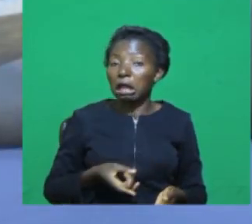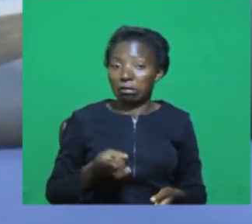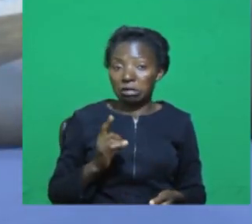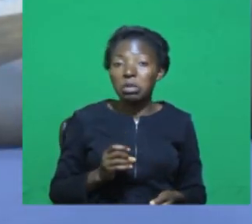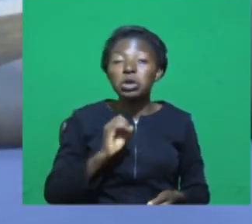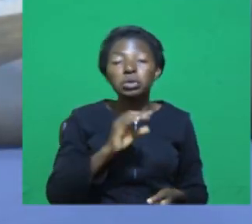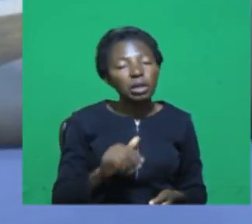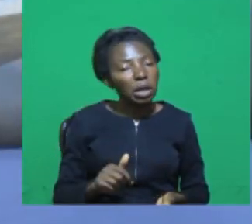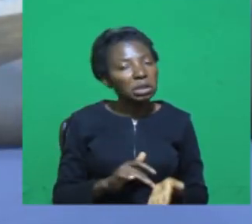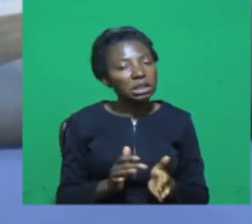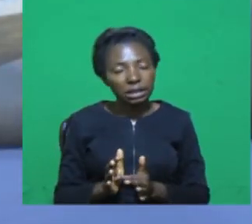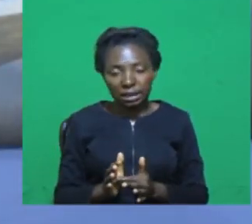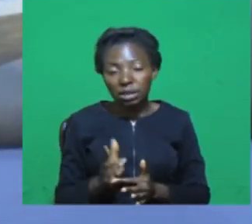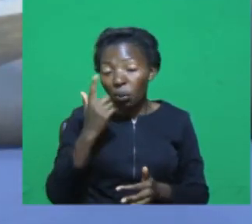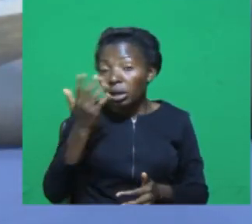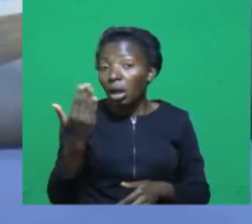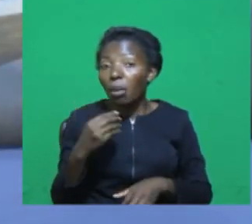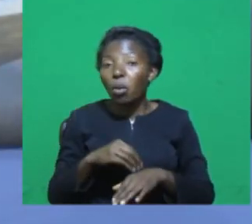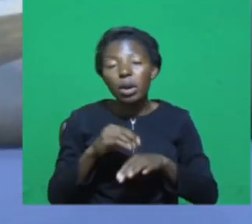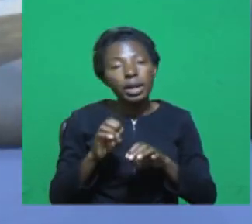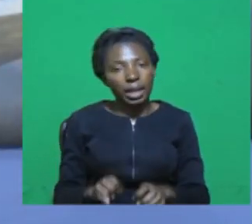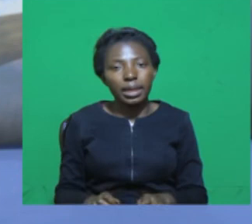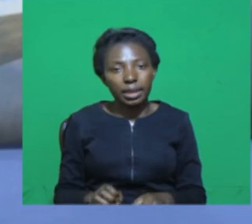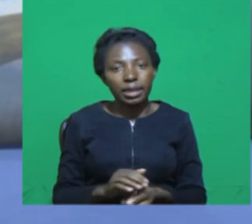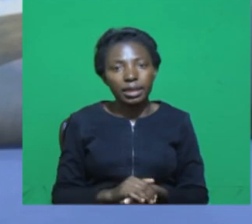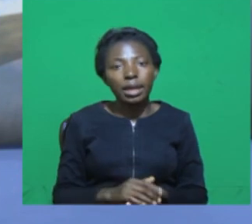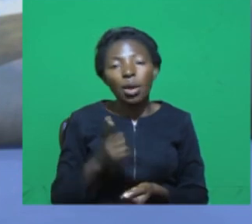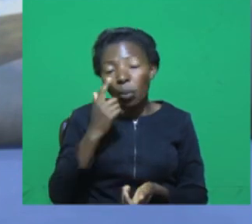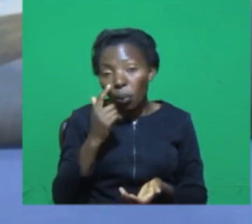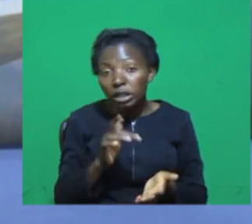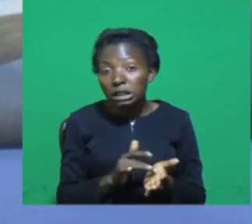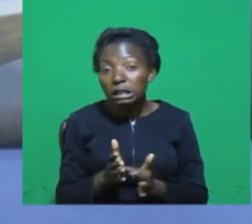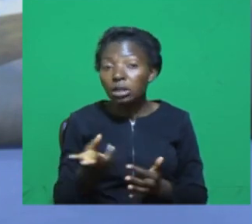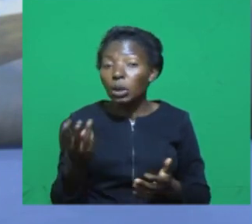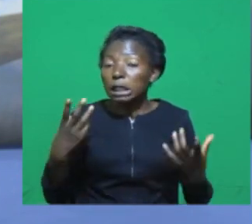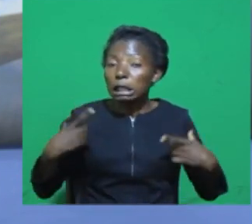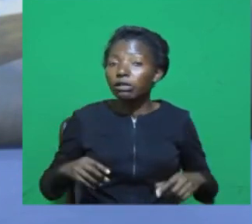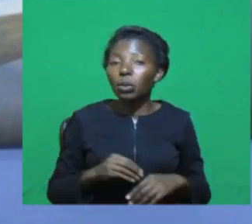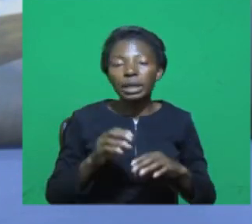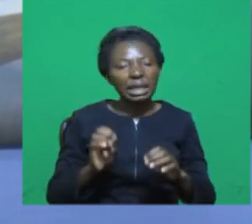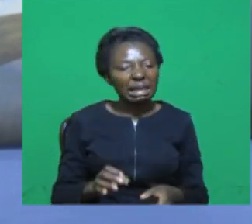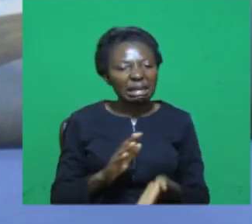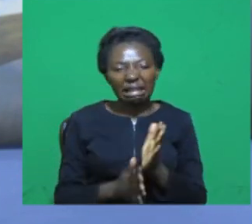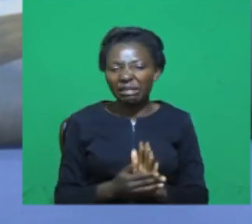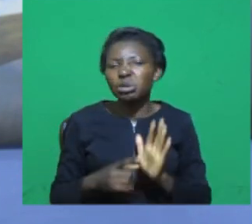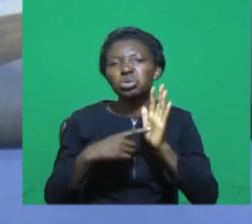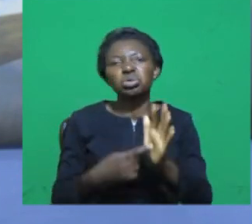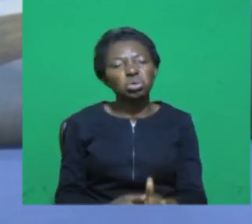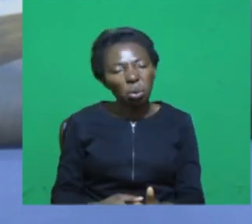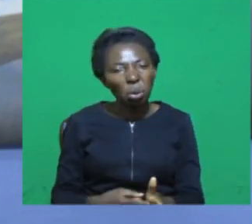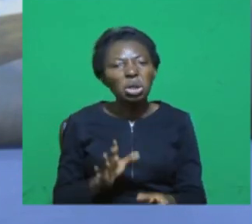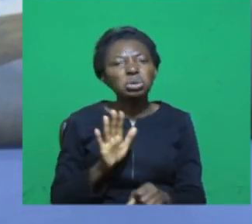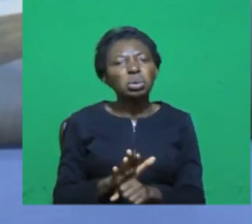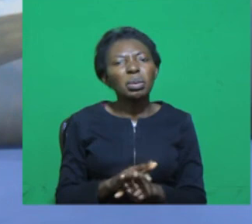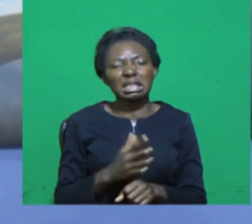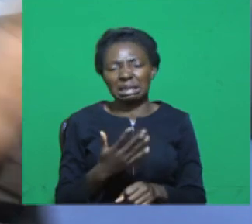ari kutsanangurwa kuuya kwaakaita panyika. Zvikanzi paaive panyika hapana appearance yaive naJesu